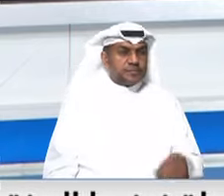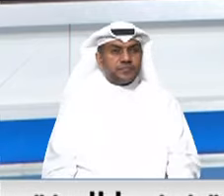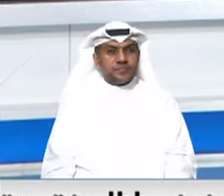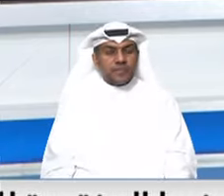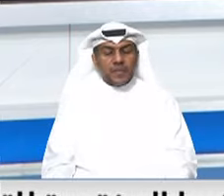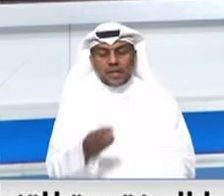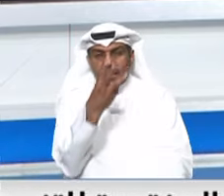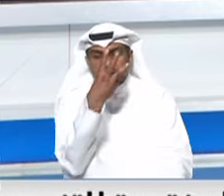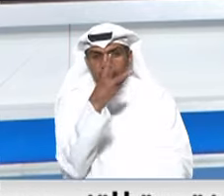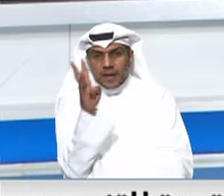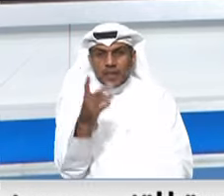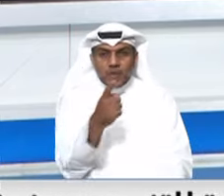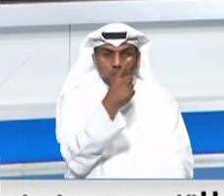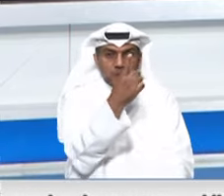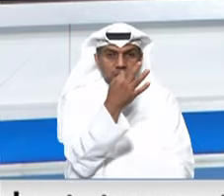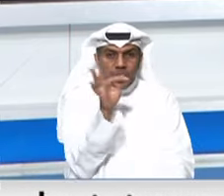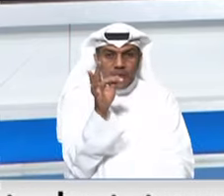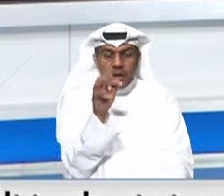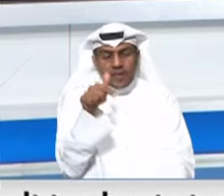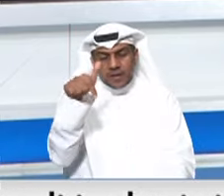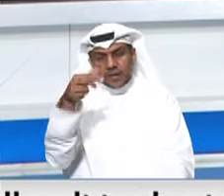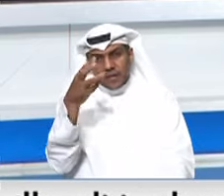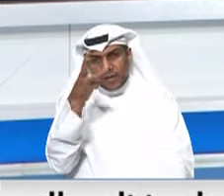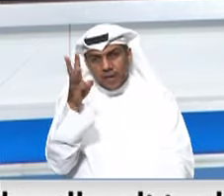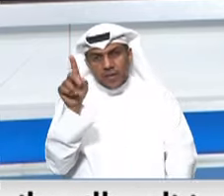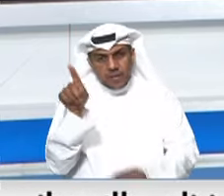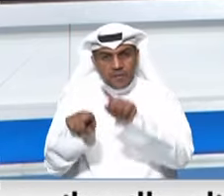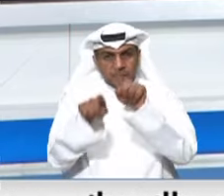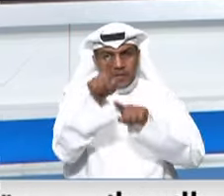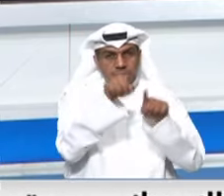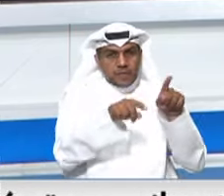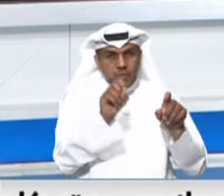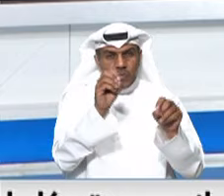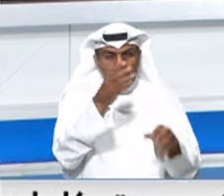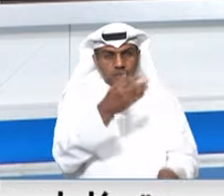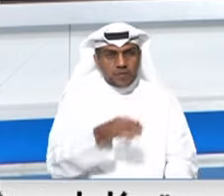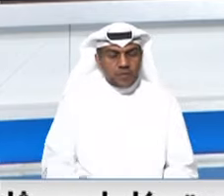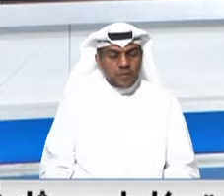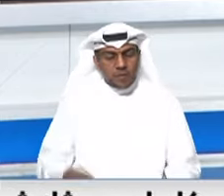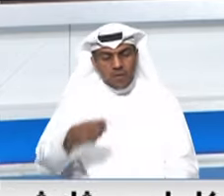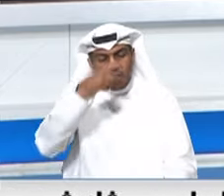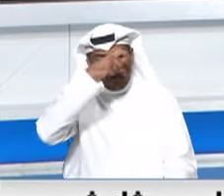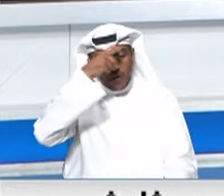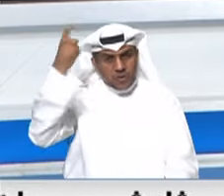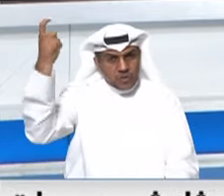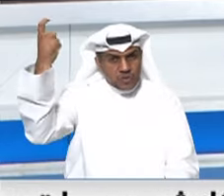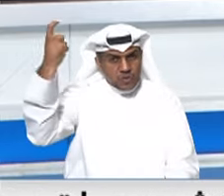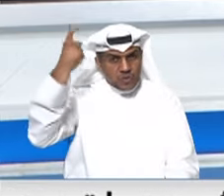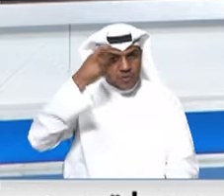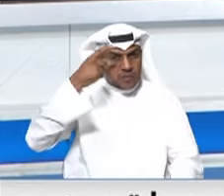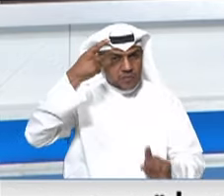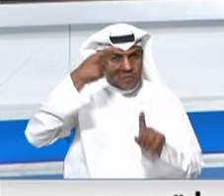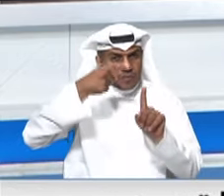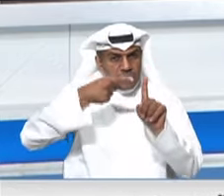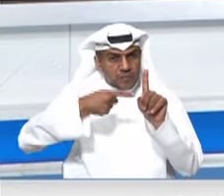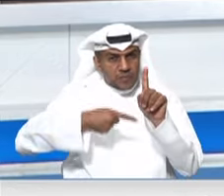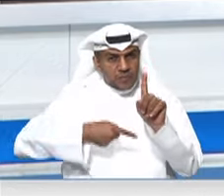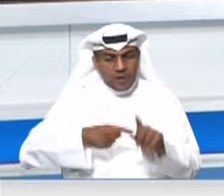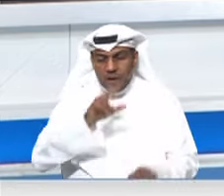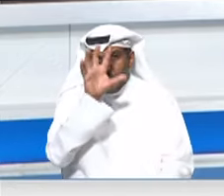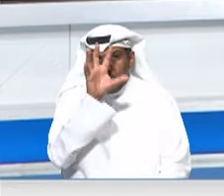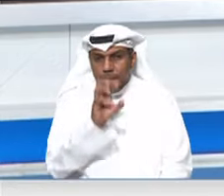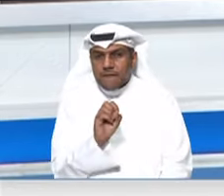30 الى ال 31 و36 درجه مئويه في اغلب المناطق اجواء حاره حتى درجات الحراره الصغرى في الفترات المتاخره من